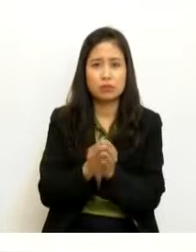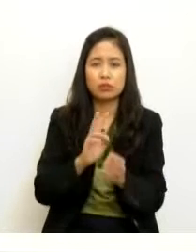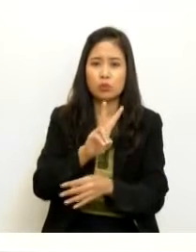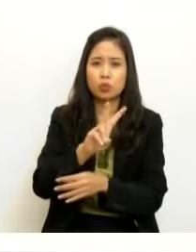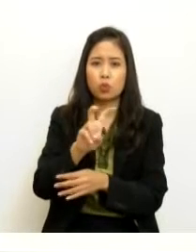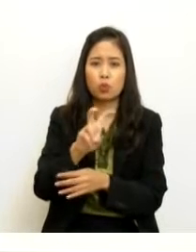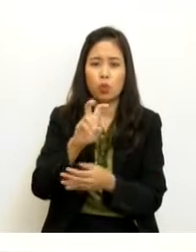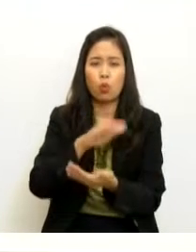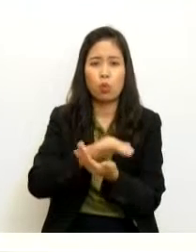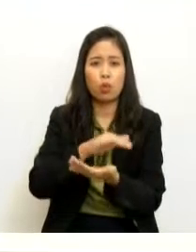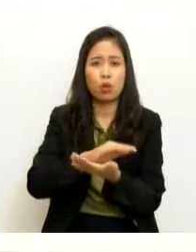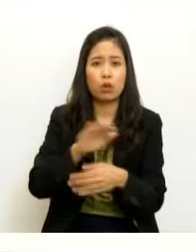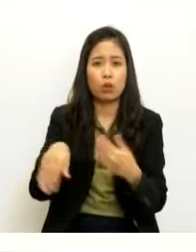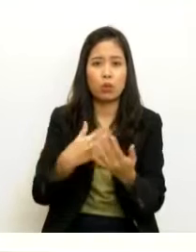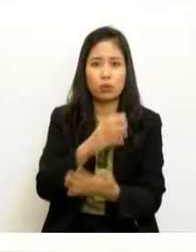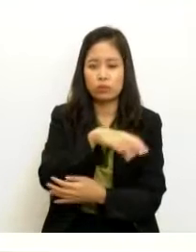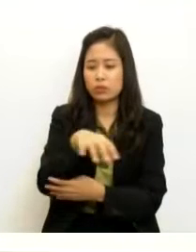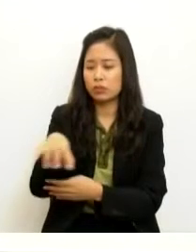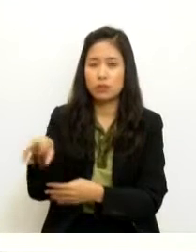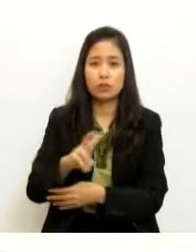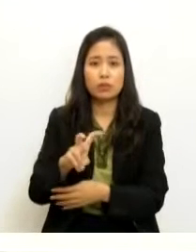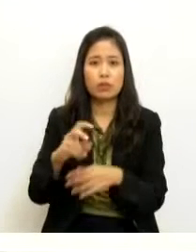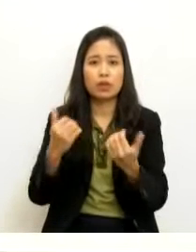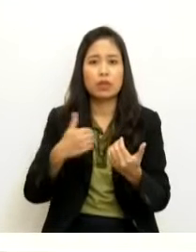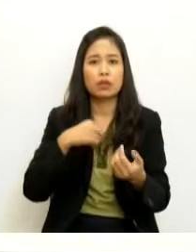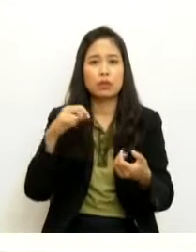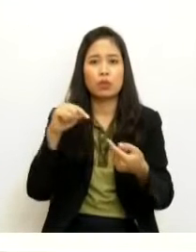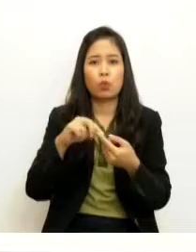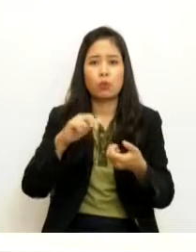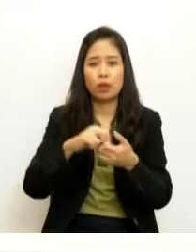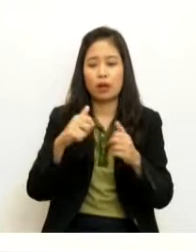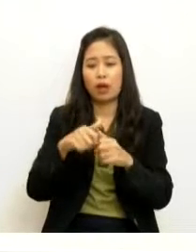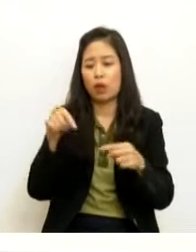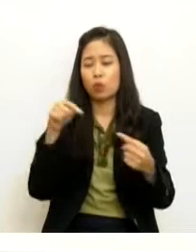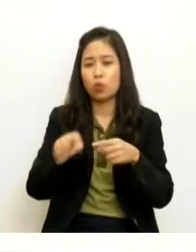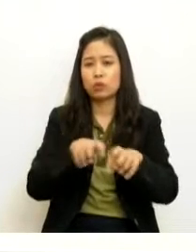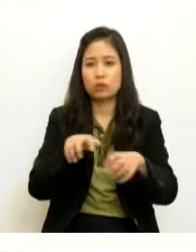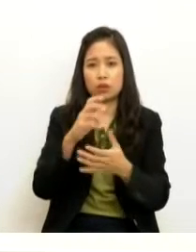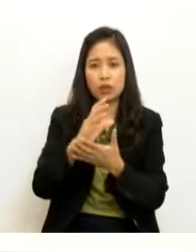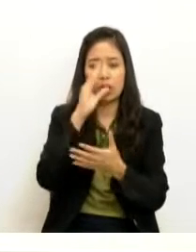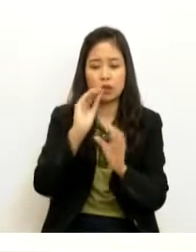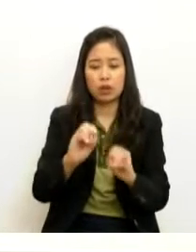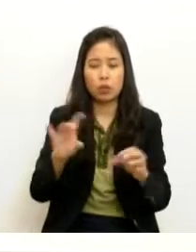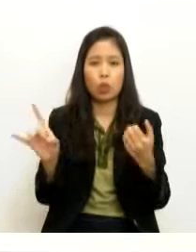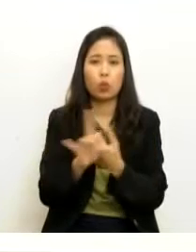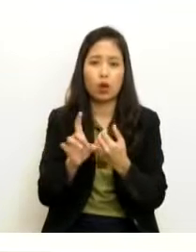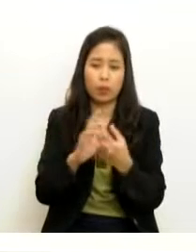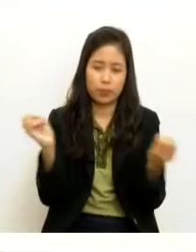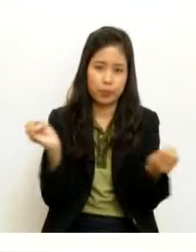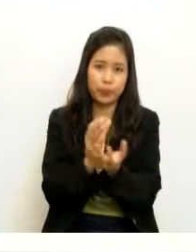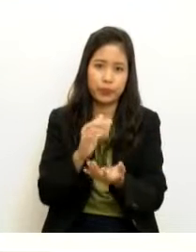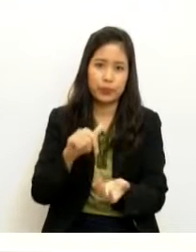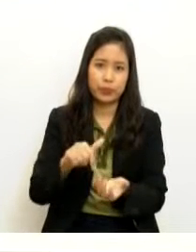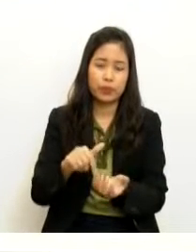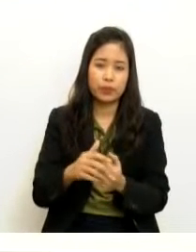รงเรียนซึ่งตรงนี้ก็กลายเป็นปัญหาระหว่างการจัดการศึกษาที่เรามุ่งสู่คุณภาพในขณะเดียว